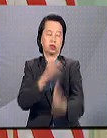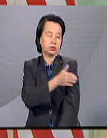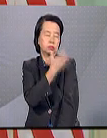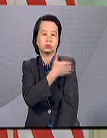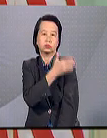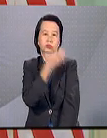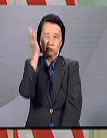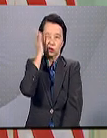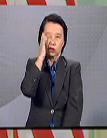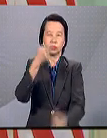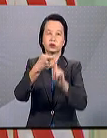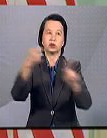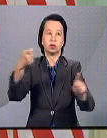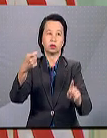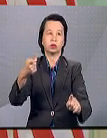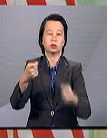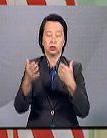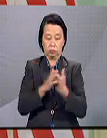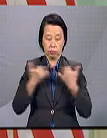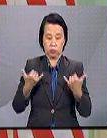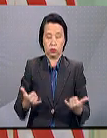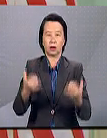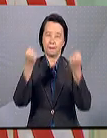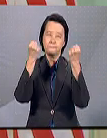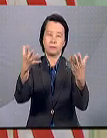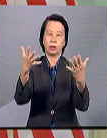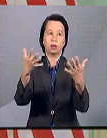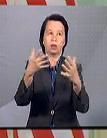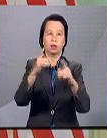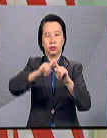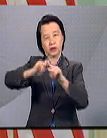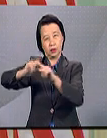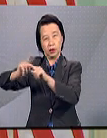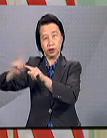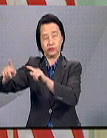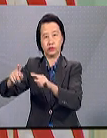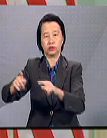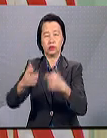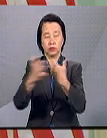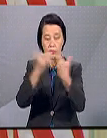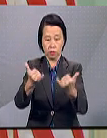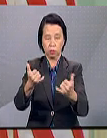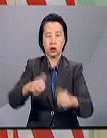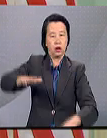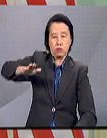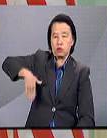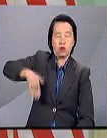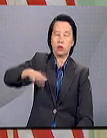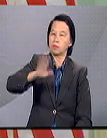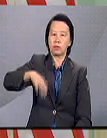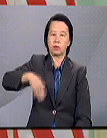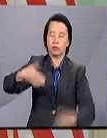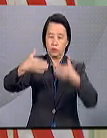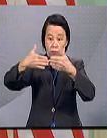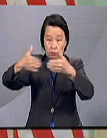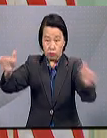pembantu rumah kita tahulah daripada mana. Setakat hari ini yang ramainya lah, berbagai-bagailah. Setakat hari ini kita belum lagi